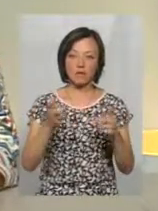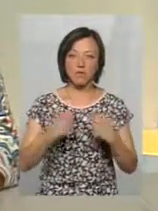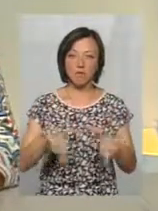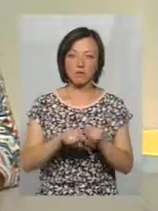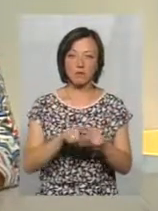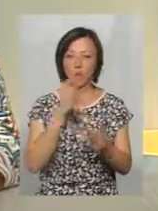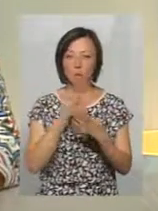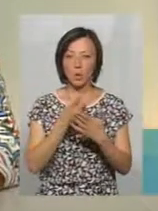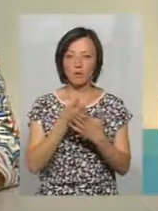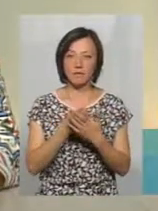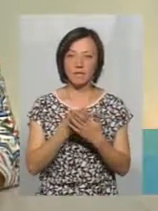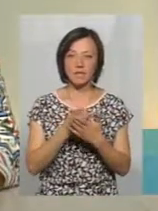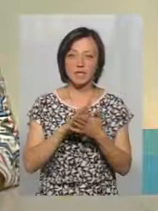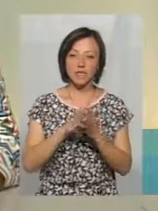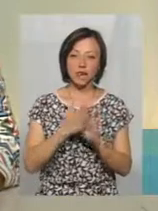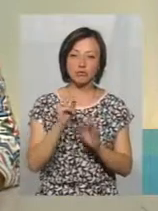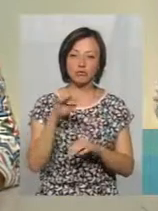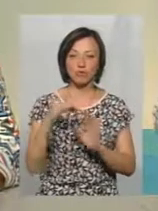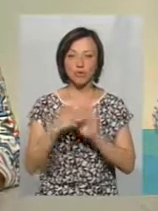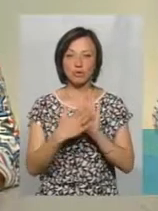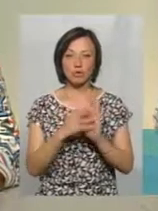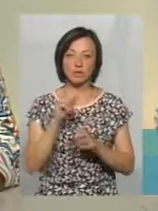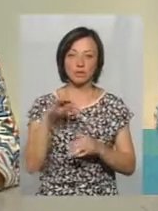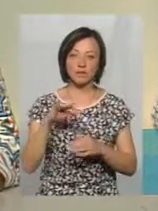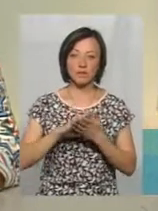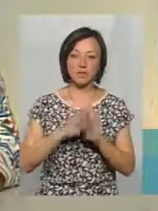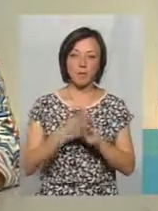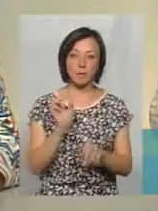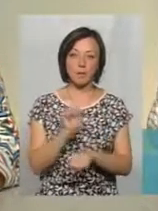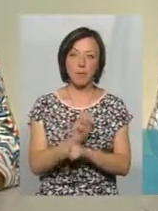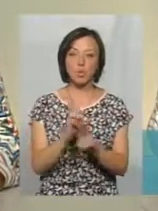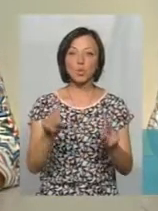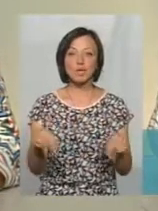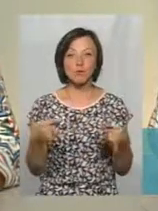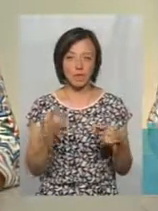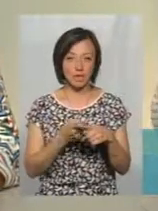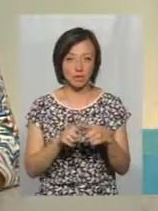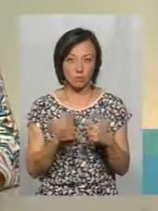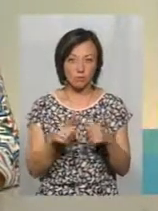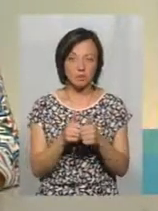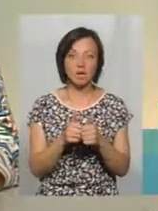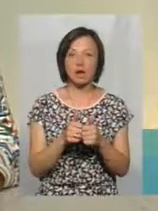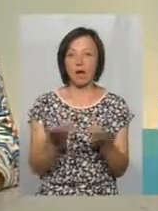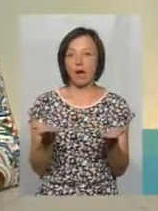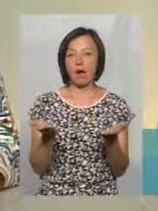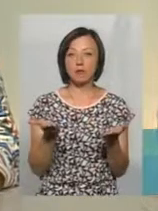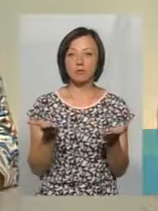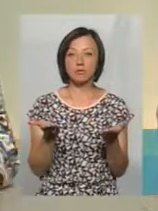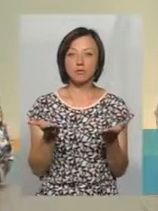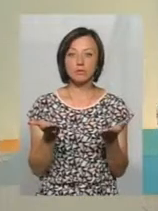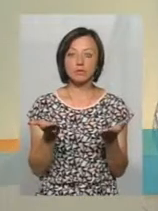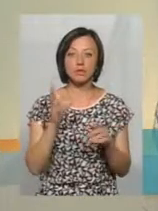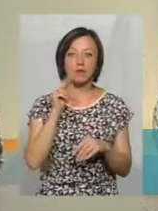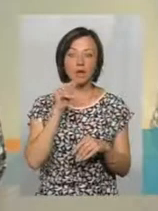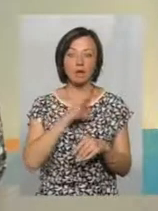організації, подивитись її статус, чи вона зареєстрована, чи вона в стані припинення, хто засновники, так? Тобто, яку дату